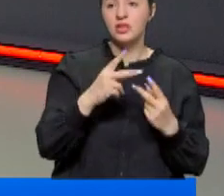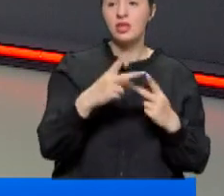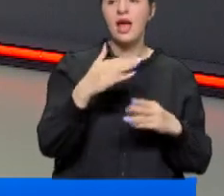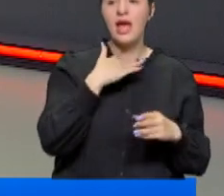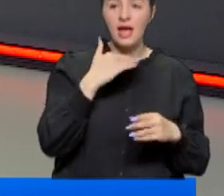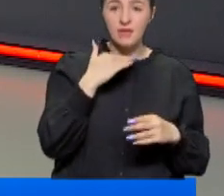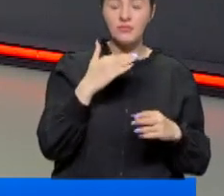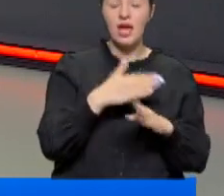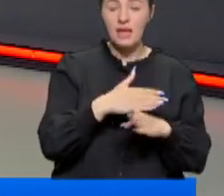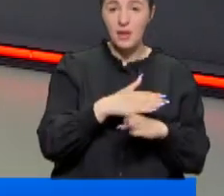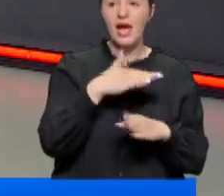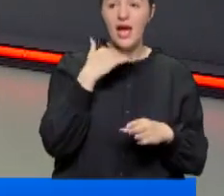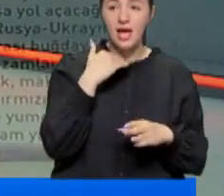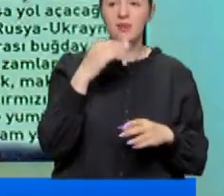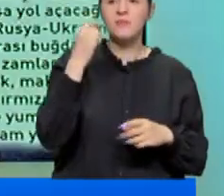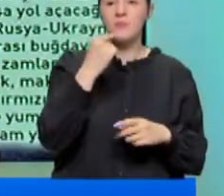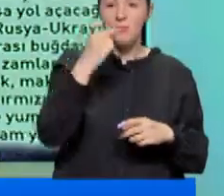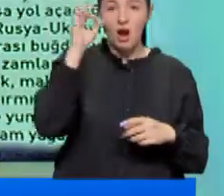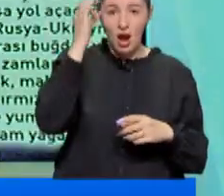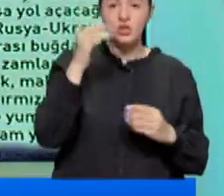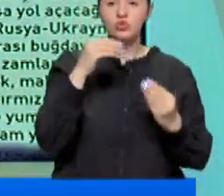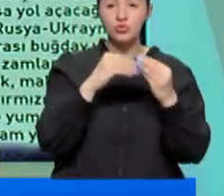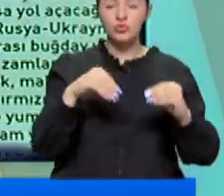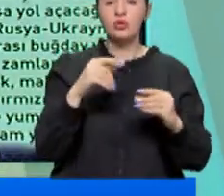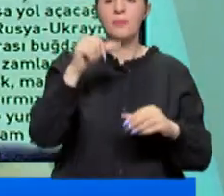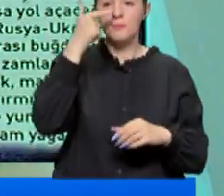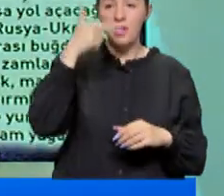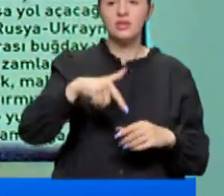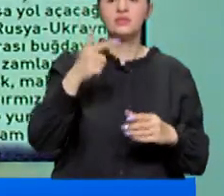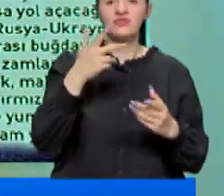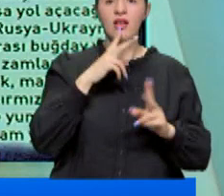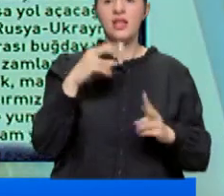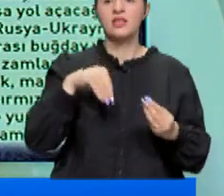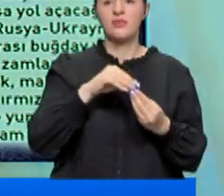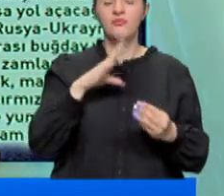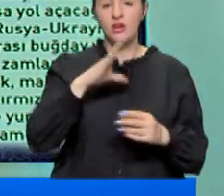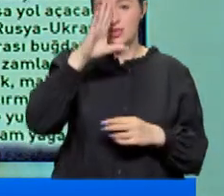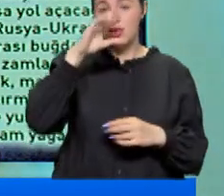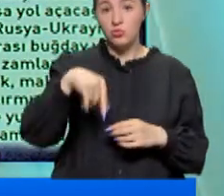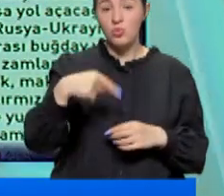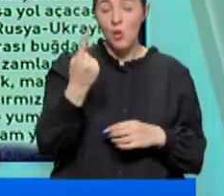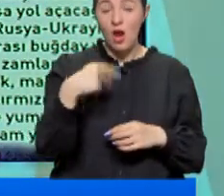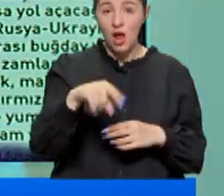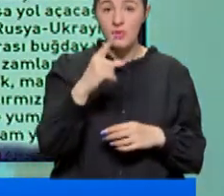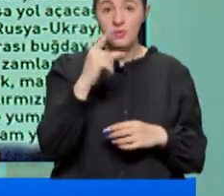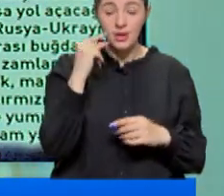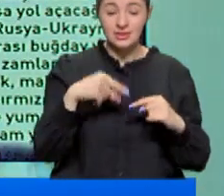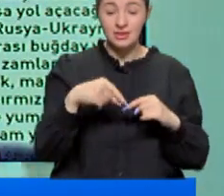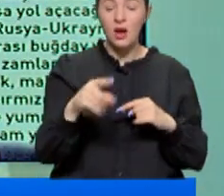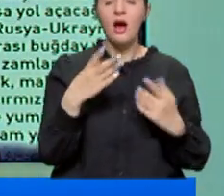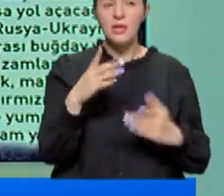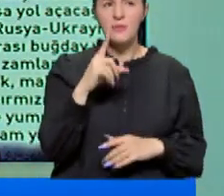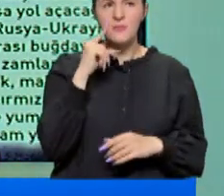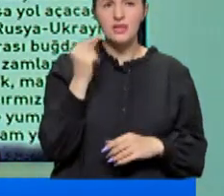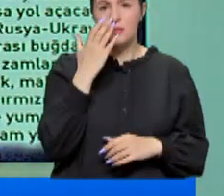ekmek et makarna yumurta akaryakıt ve elektrik zamları var Bu arada İstanbul'da bir Mayıs ihtimali